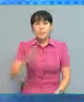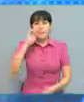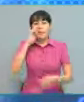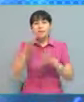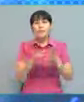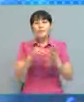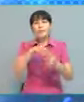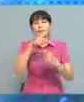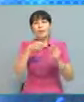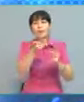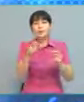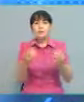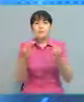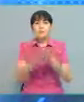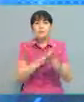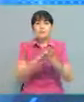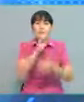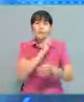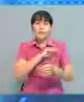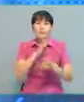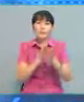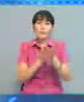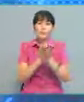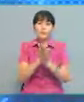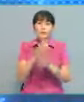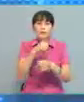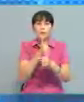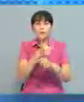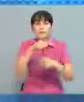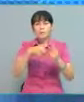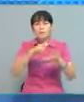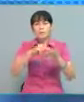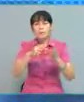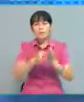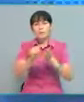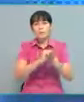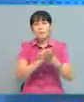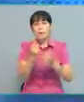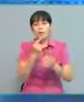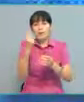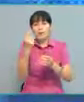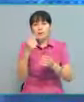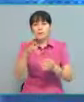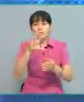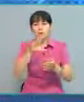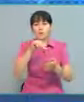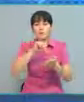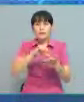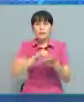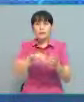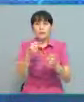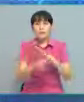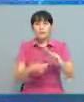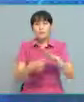Шымкентте кәсіпкерлік негіздеріне тегін оқытуға бағытталған бастау бизнес жобасына құжаттар қашықтықтан қабылдана бастады. Жұмыссыздарға арналған